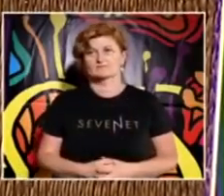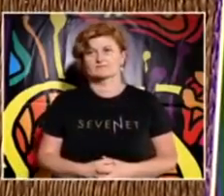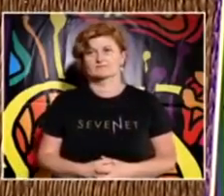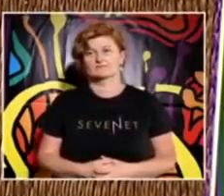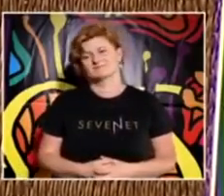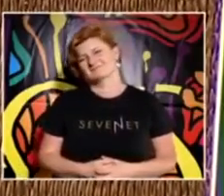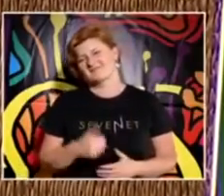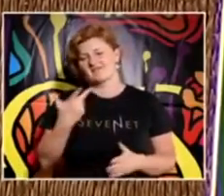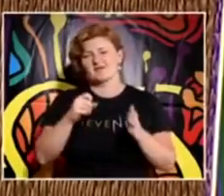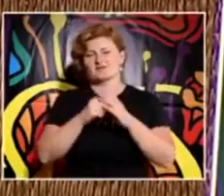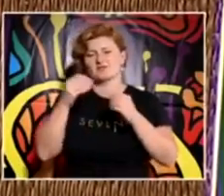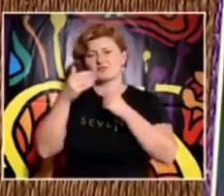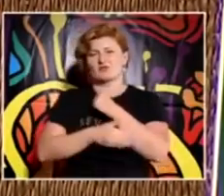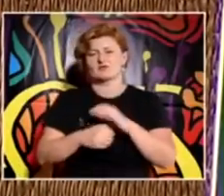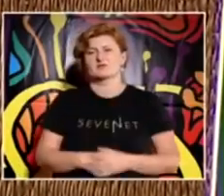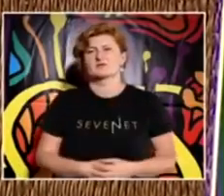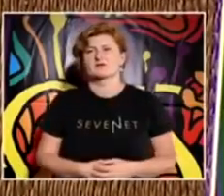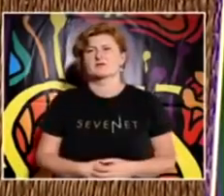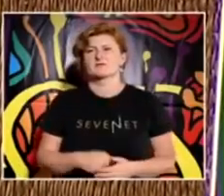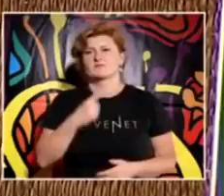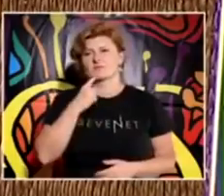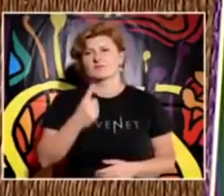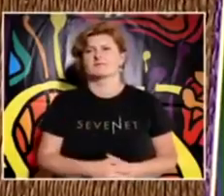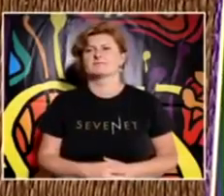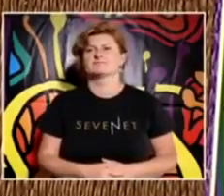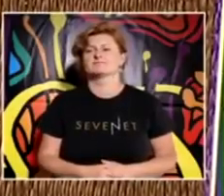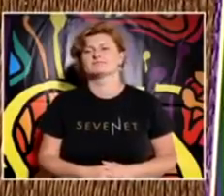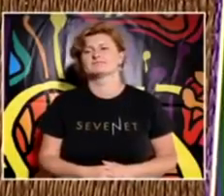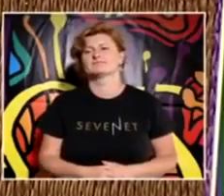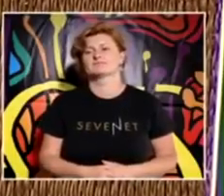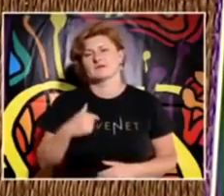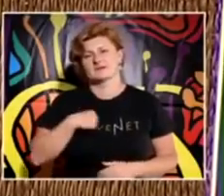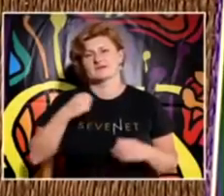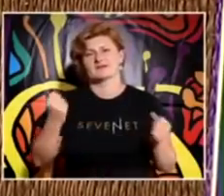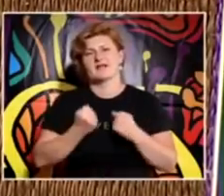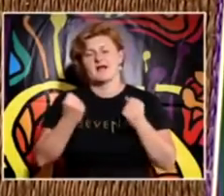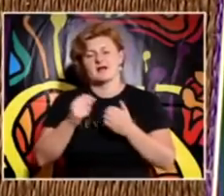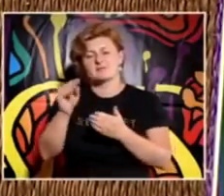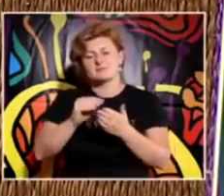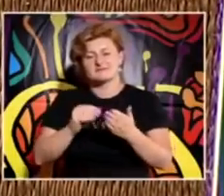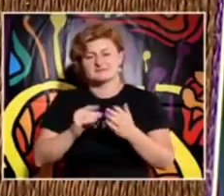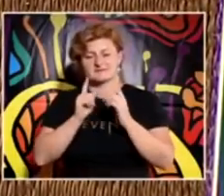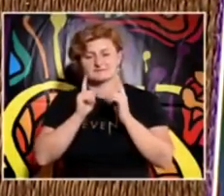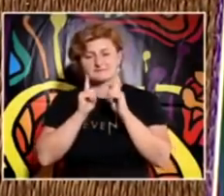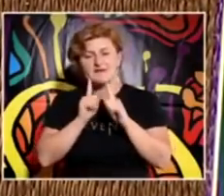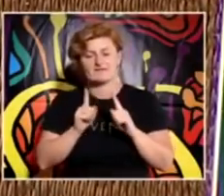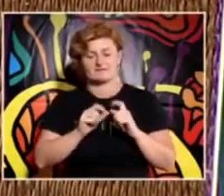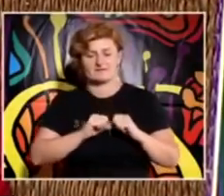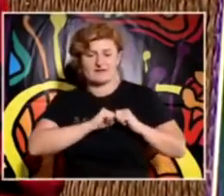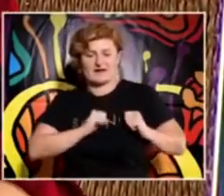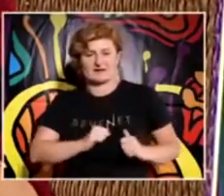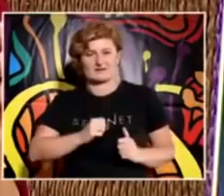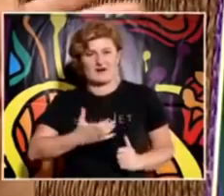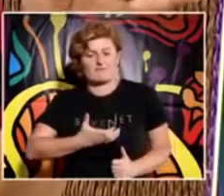Chyba nie do końca. Powiem szczerze, ja staram się pisać z serducha i żeby to były emocje. Nie wiem, czy tego się da zaplanować.